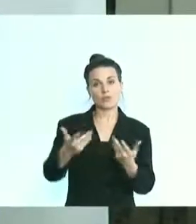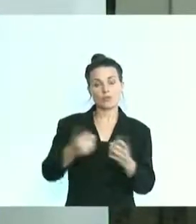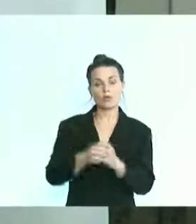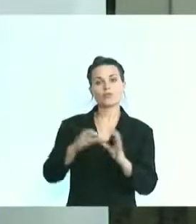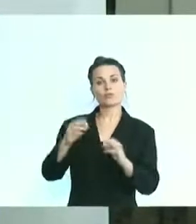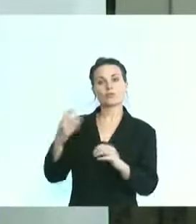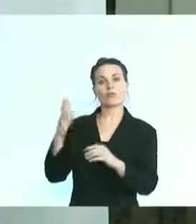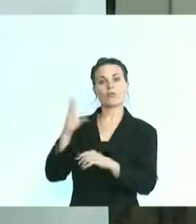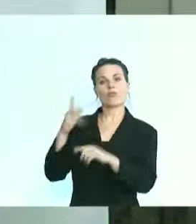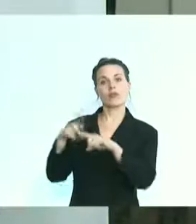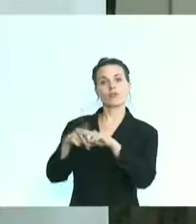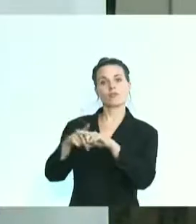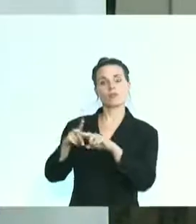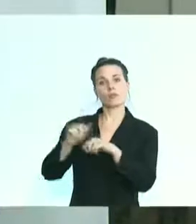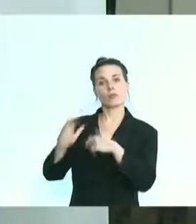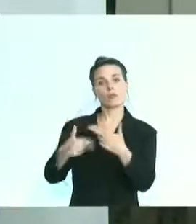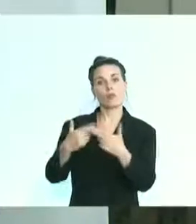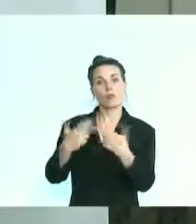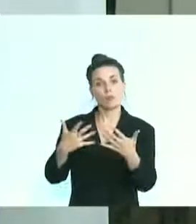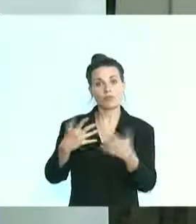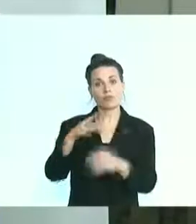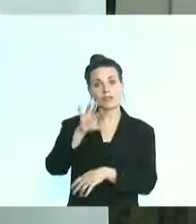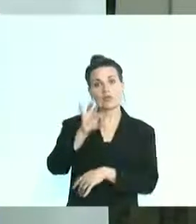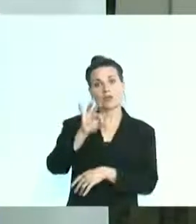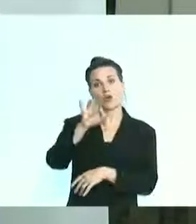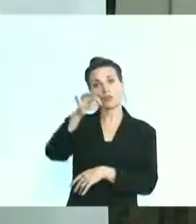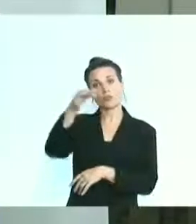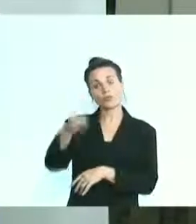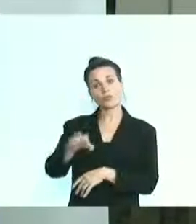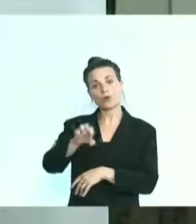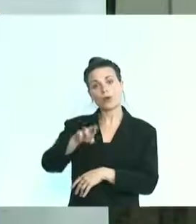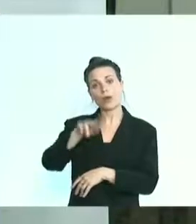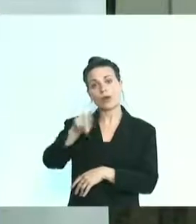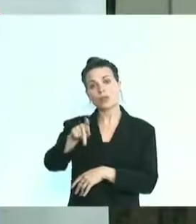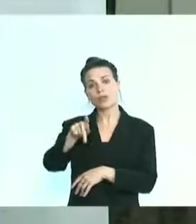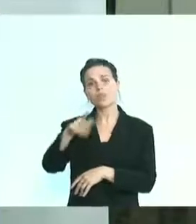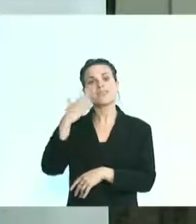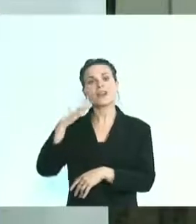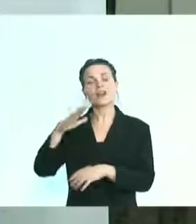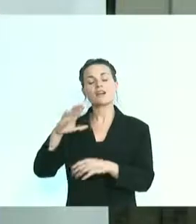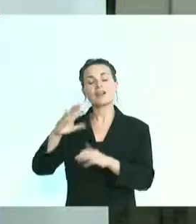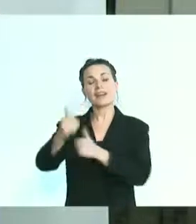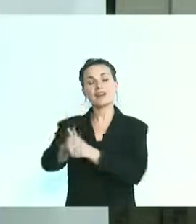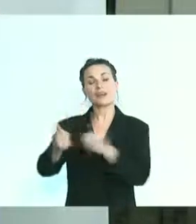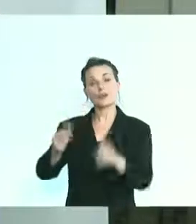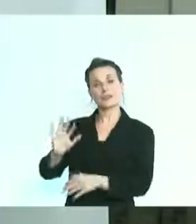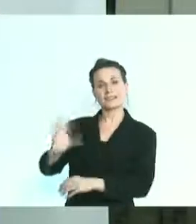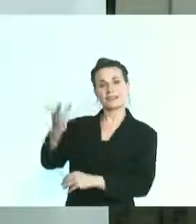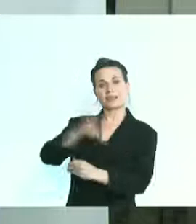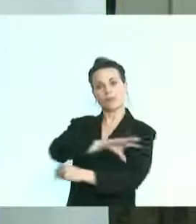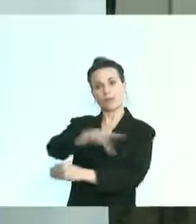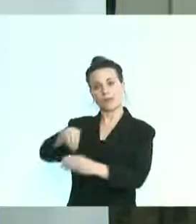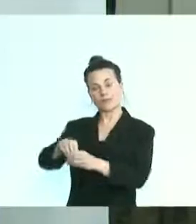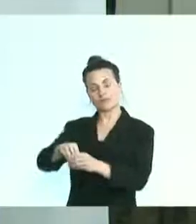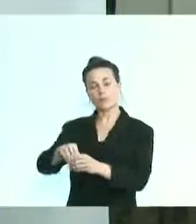50% des établissements recevant du public, les petits, ceux qui sont dits de 5e catégorie, c'est-à-dire qui n'ont pas